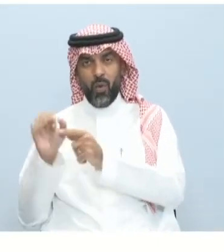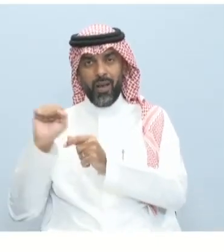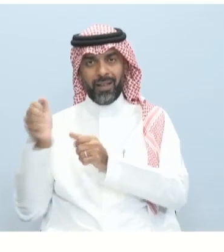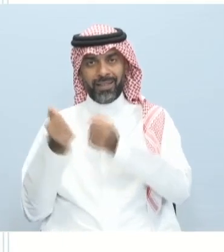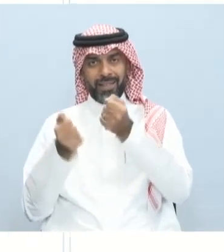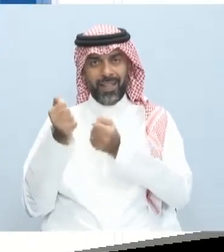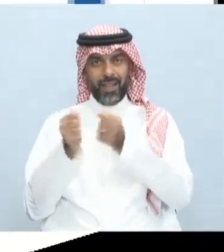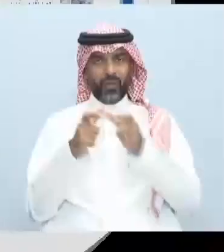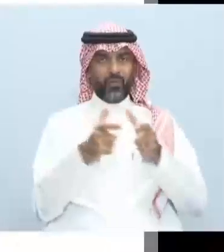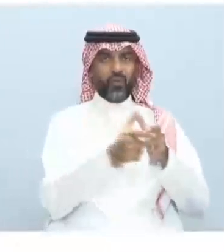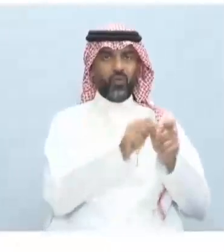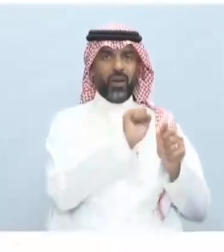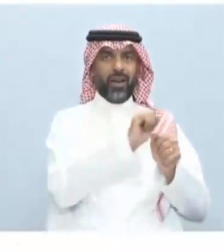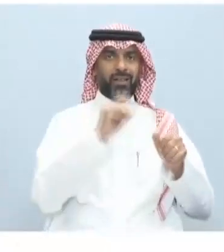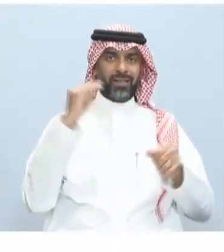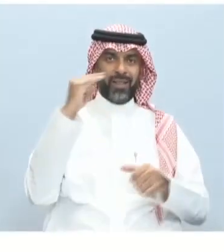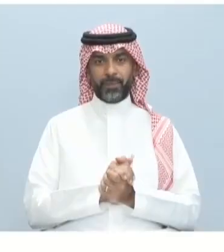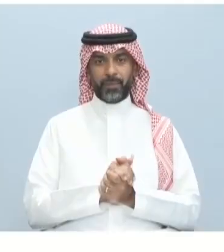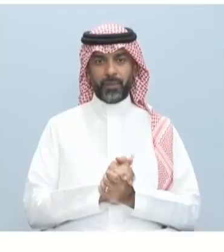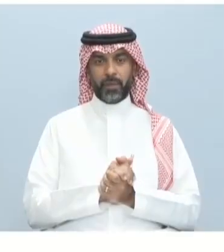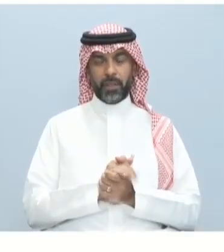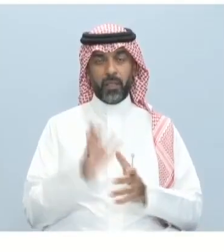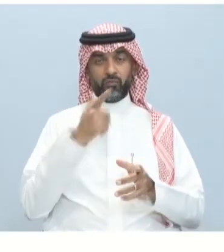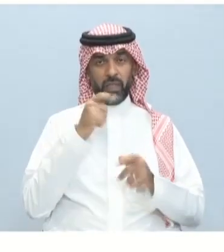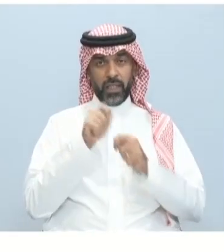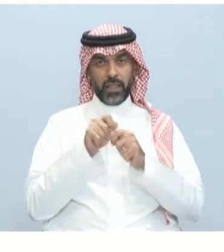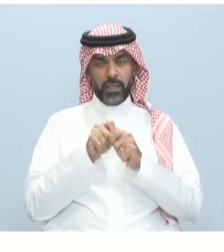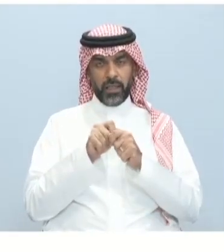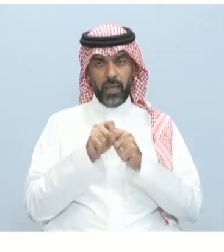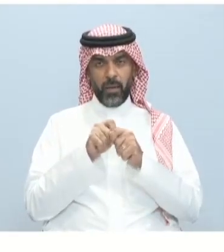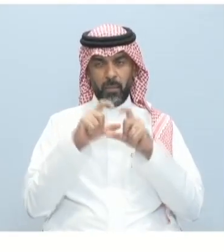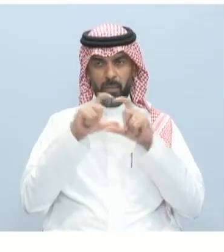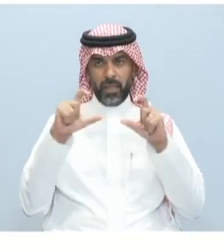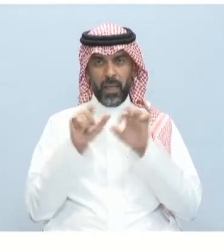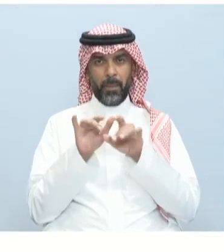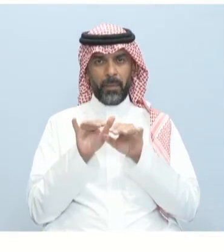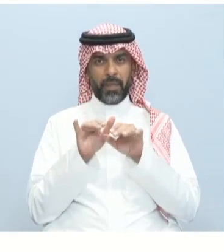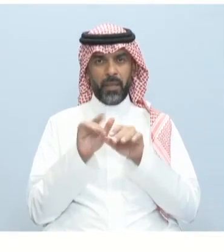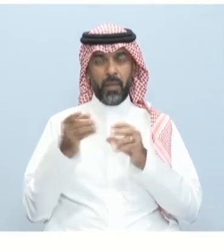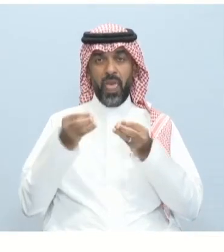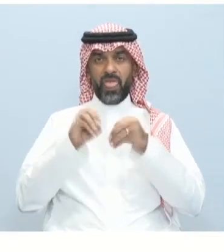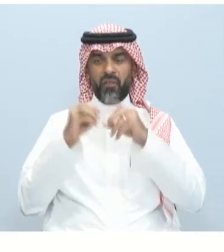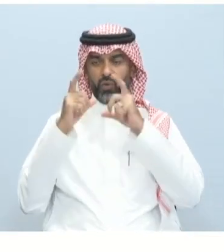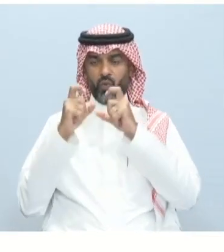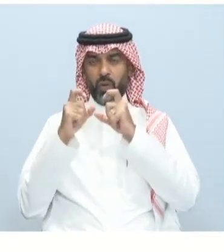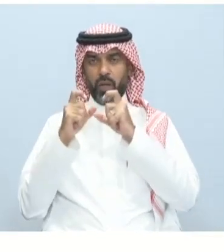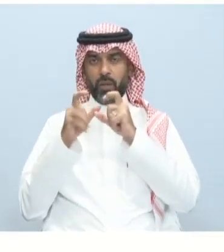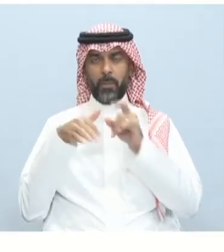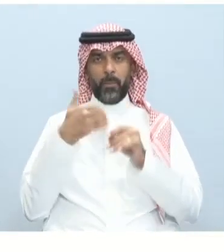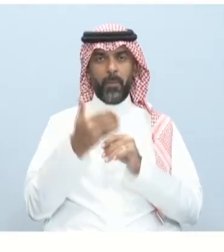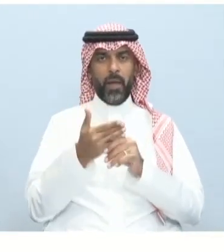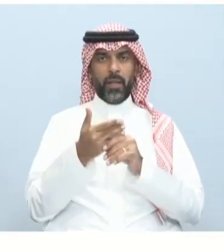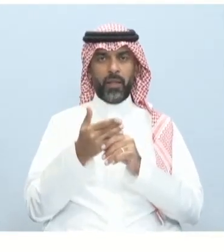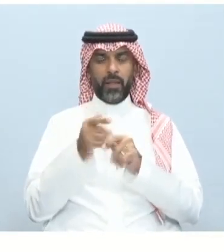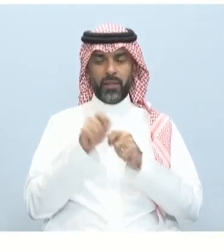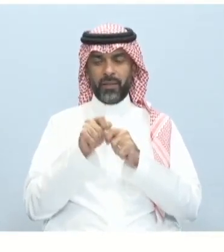وصور للطائرات. لإنشاء المقطع البرمجي بعد إضافة الصور سنقوم بإنشاء